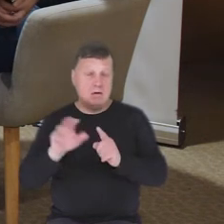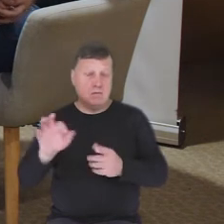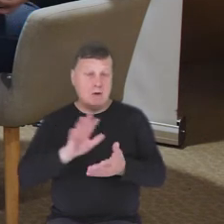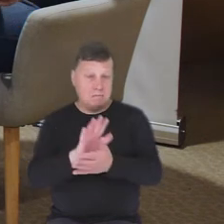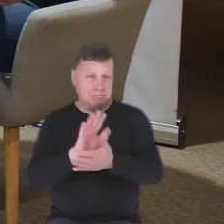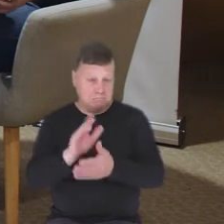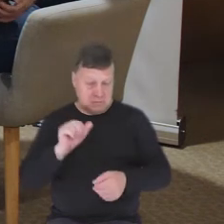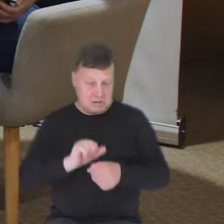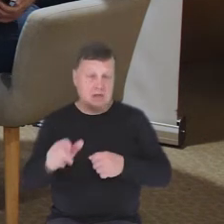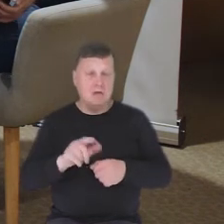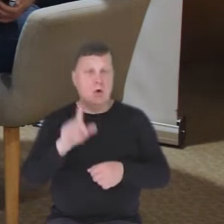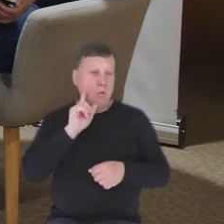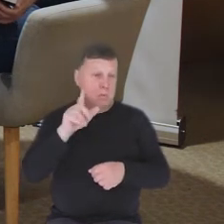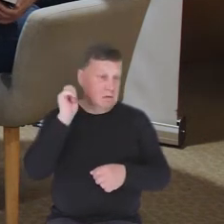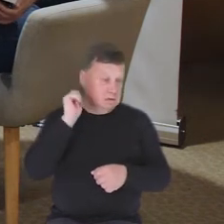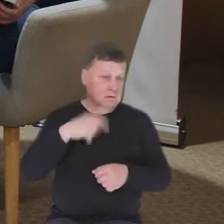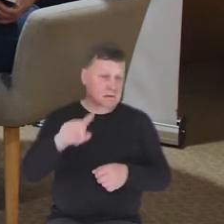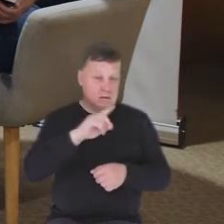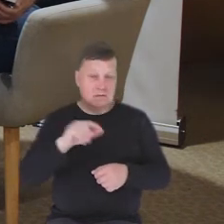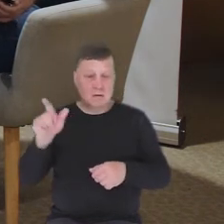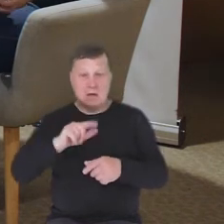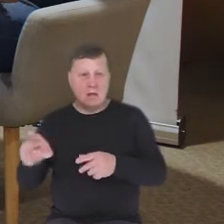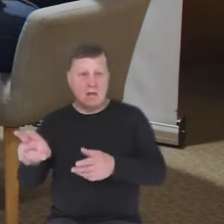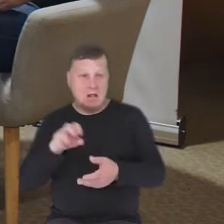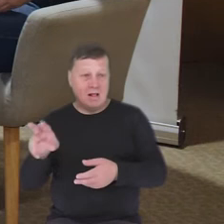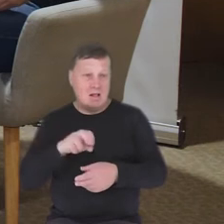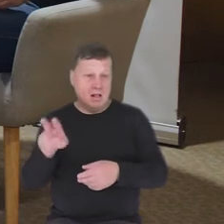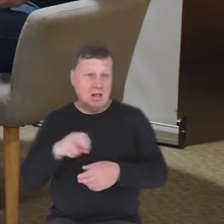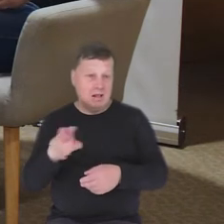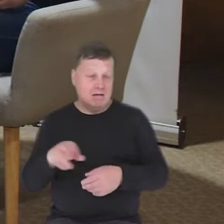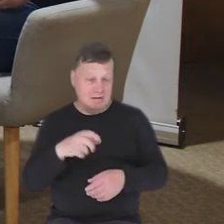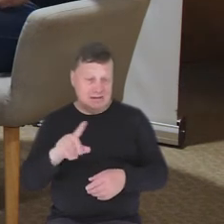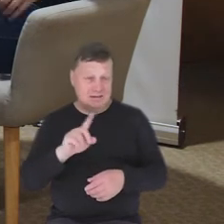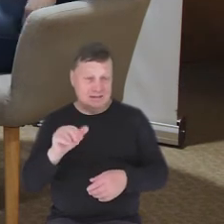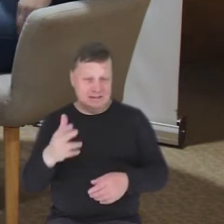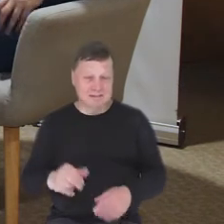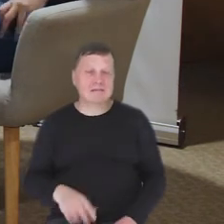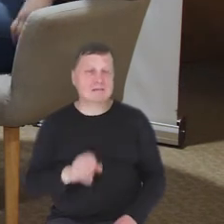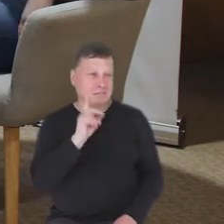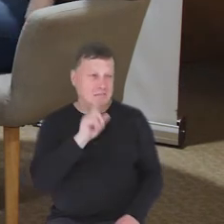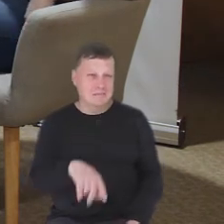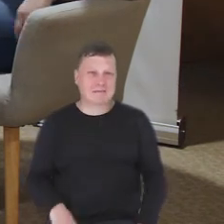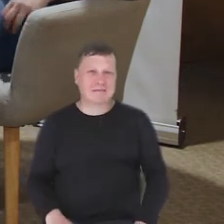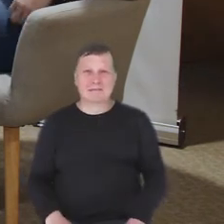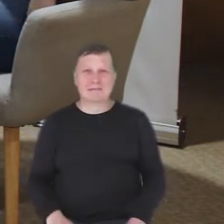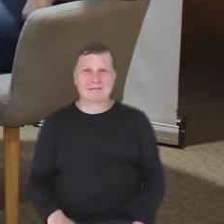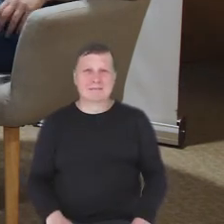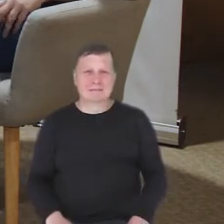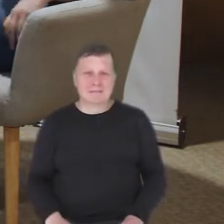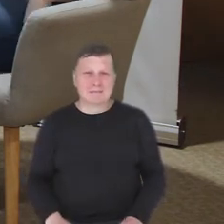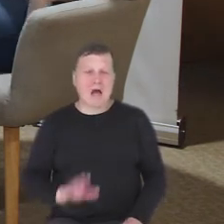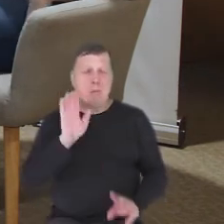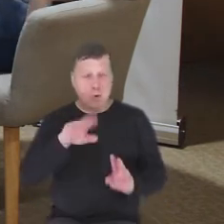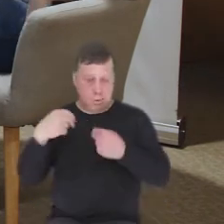chłopaki i dziewczyny zawsze lecą przez MF-kę i wyłudzają od każdego, co się da w imię popularyzacji. I oddajesz,